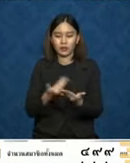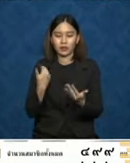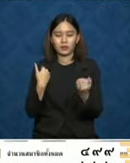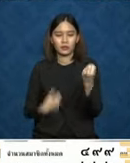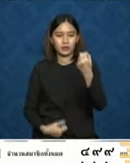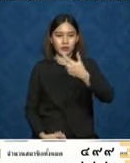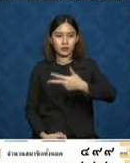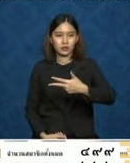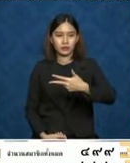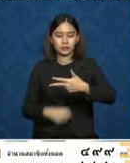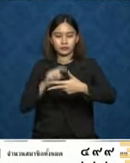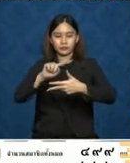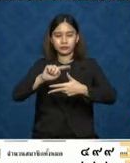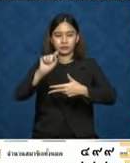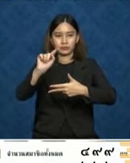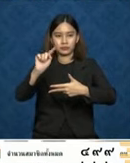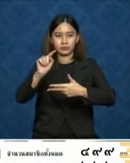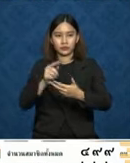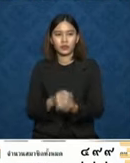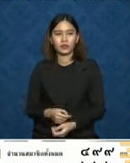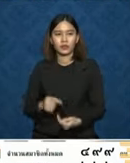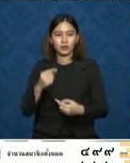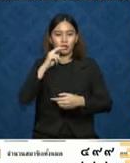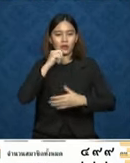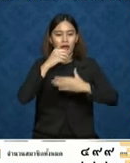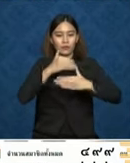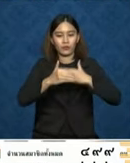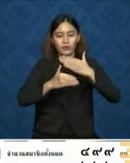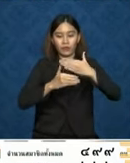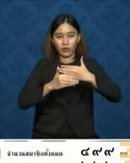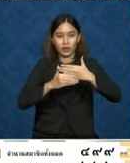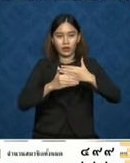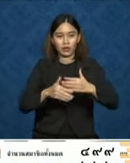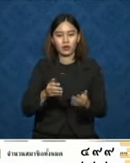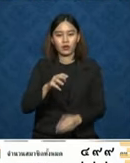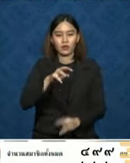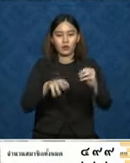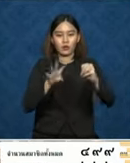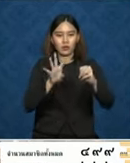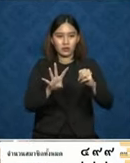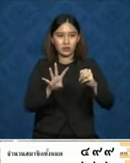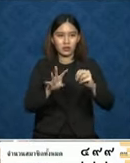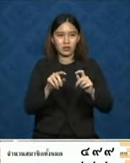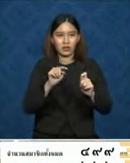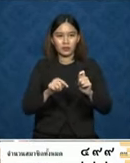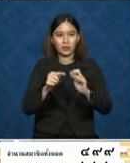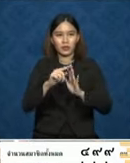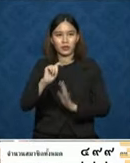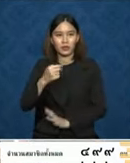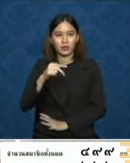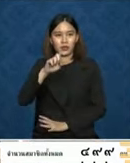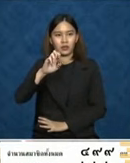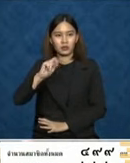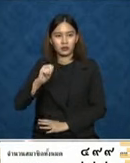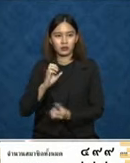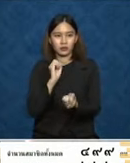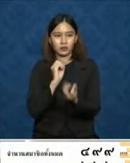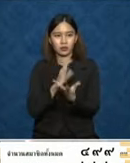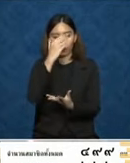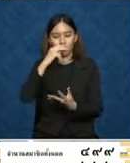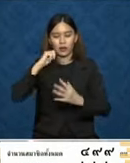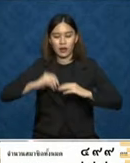เรื่องด้วยกันค่ะเรื่องแรกฝ่ายแม่ม่แสลมหลวงบ้านปางอ้าหมู่ 4ตำบลเวียงมอกอำเภอเถินได้รับความเสียหายจาก